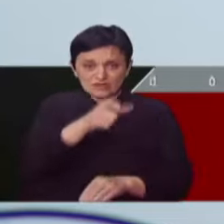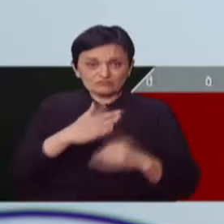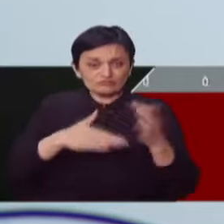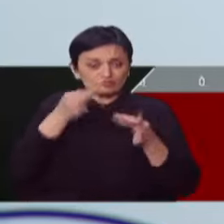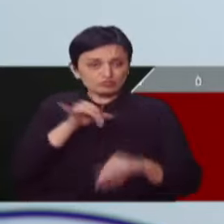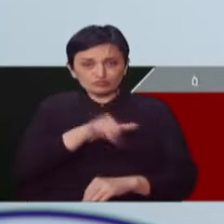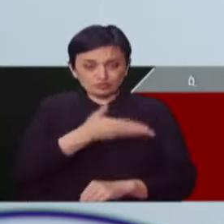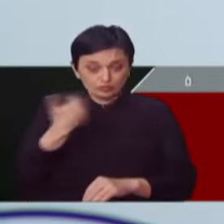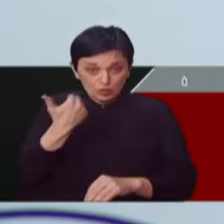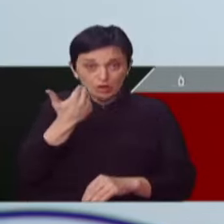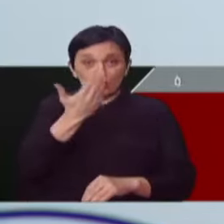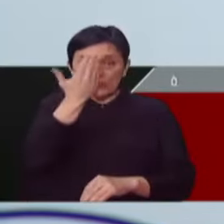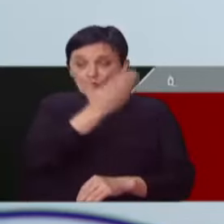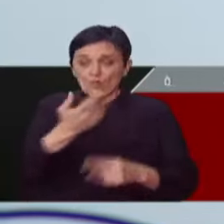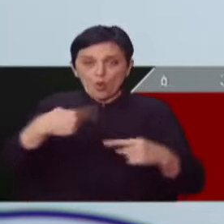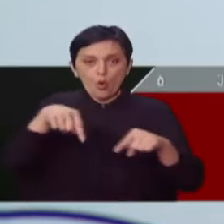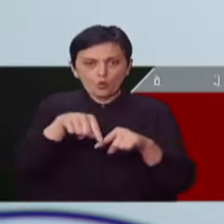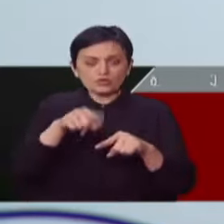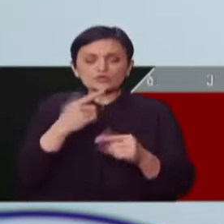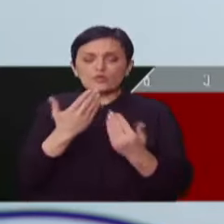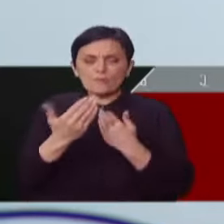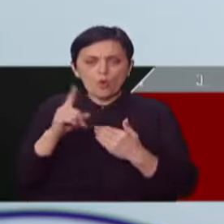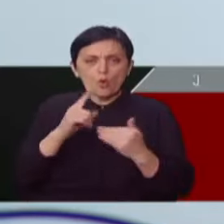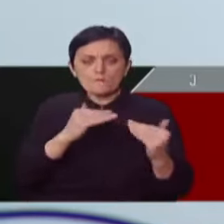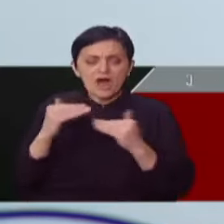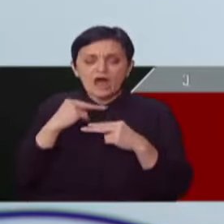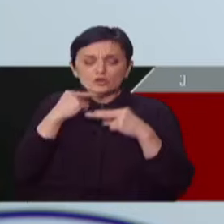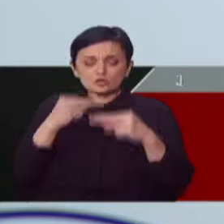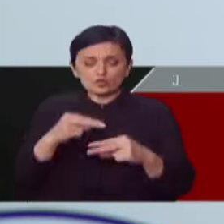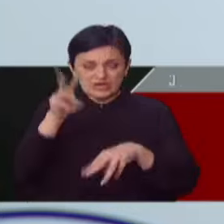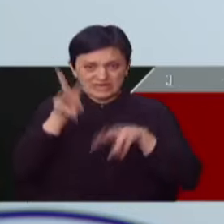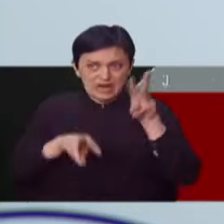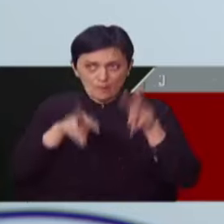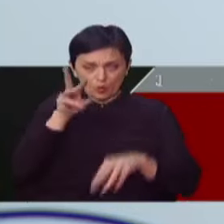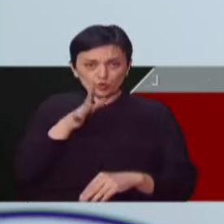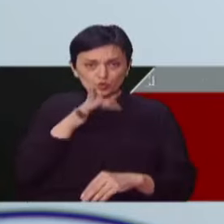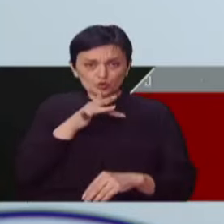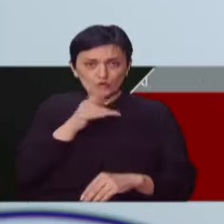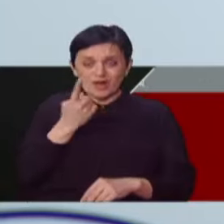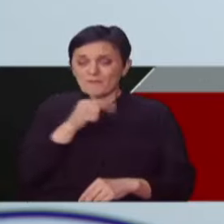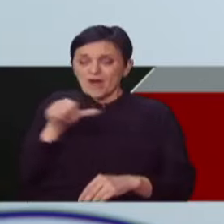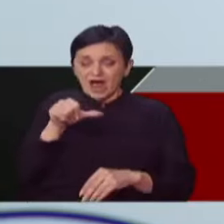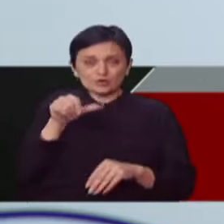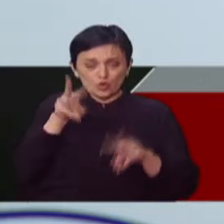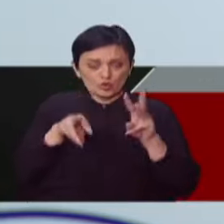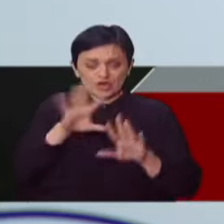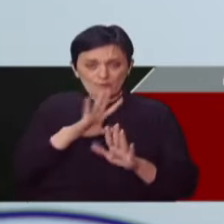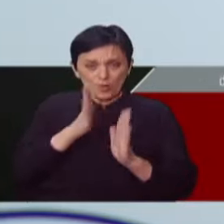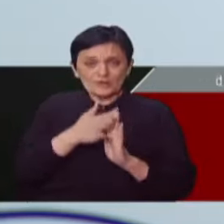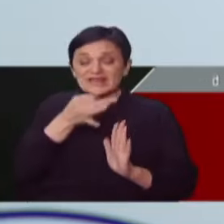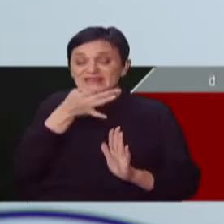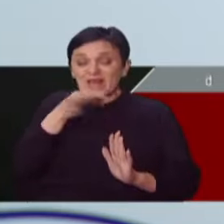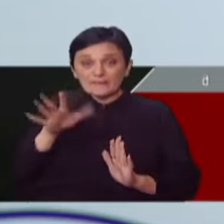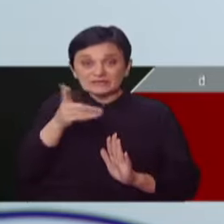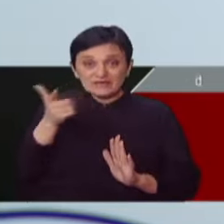da, mouțo de tunsa hleubas, cam aici nu maximal urat urat reba, remont izdros, dar am arto remont izdros,